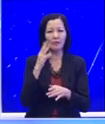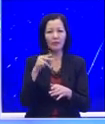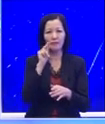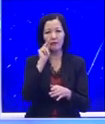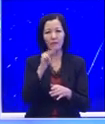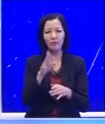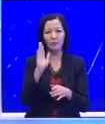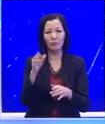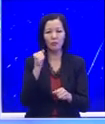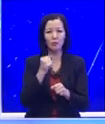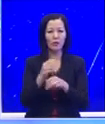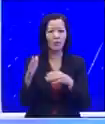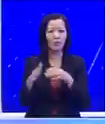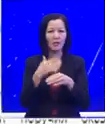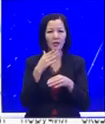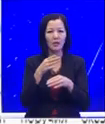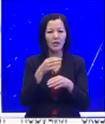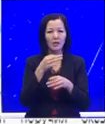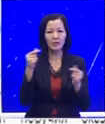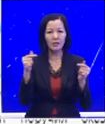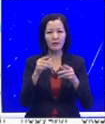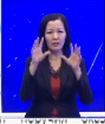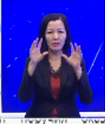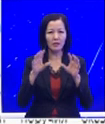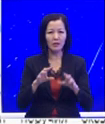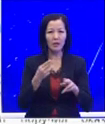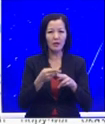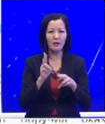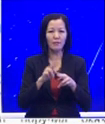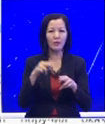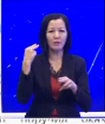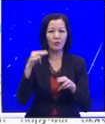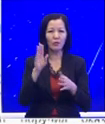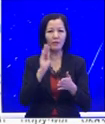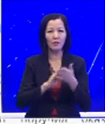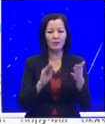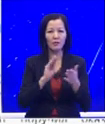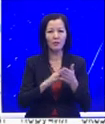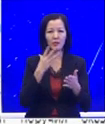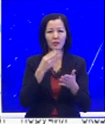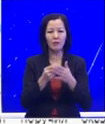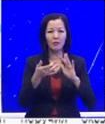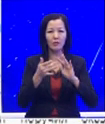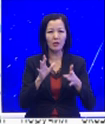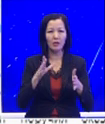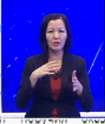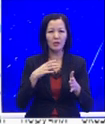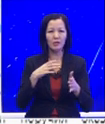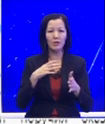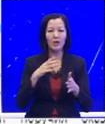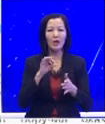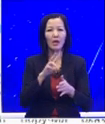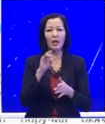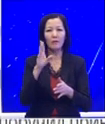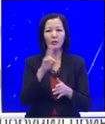виновные понесут строгое наказание в соответствии с законом. Об этом Токаев написал в своем твиттер-аккаунте. Скорбит о случившемся и Елбасы Нурсултан